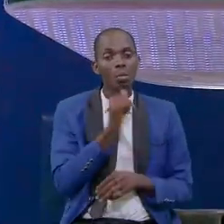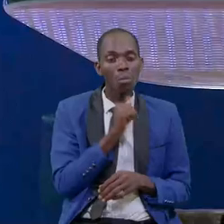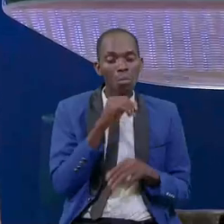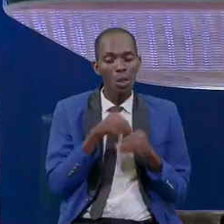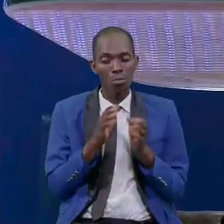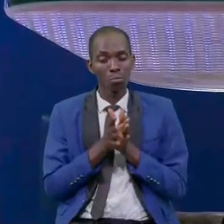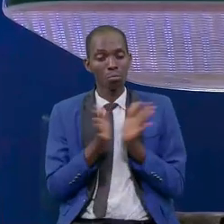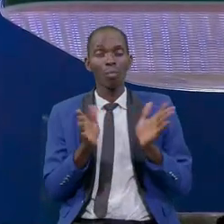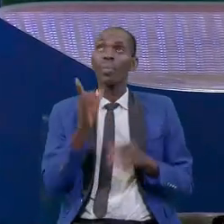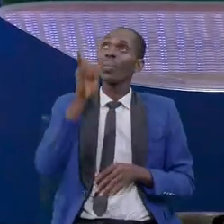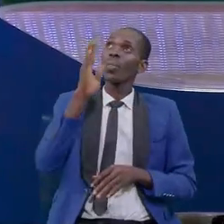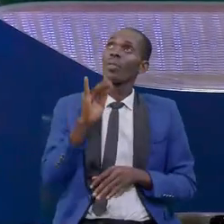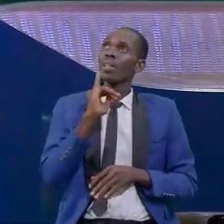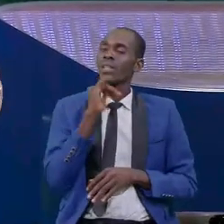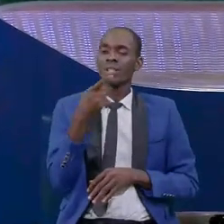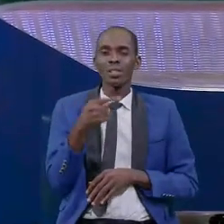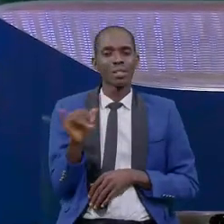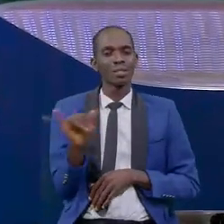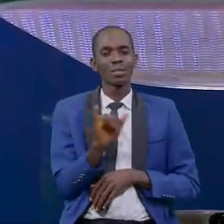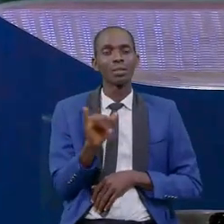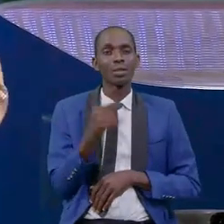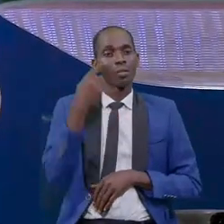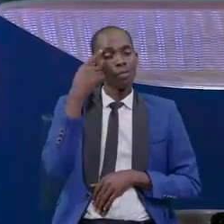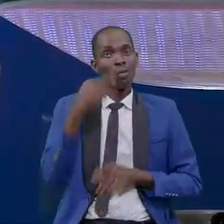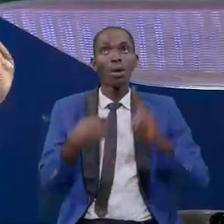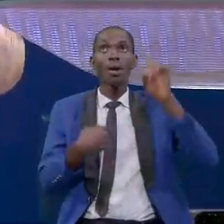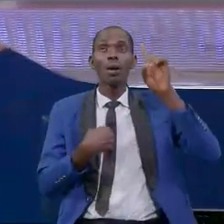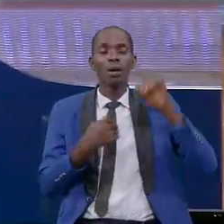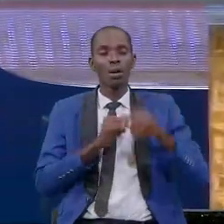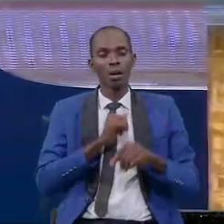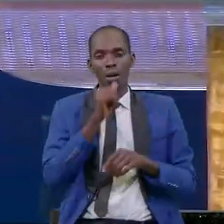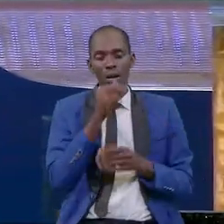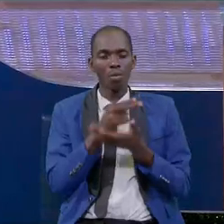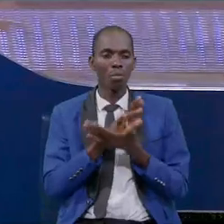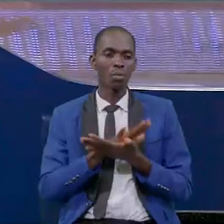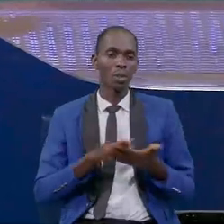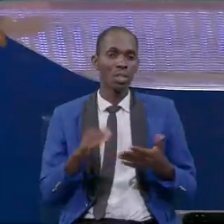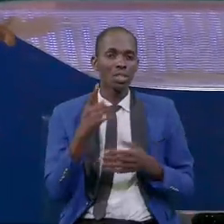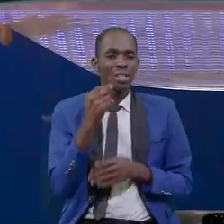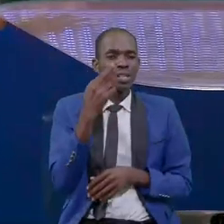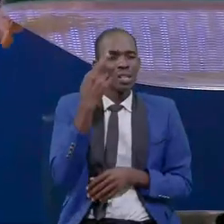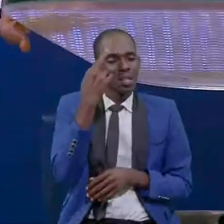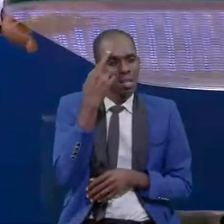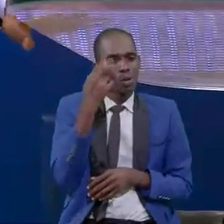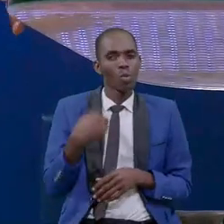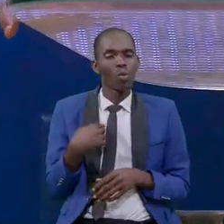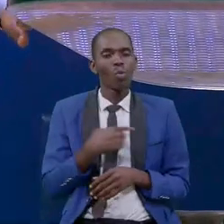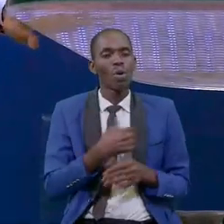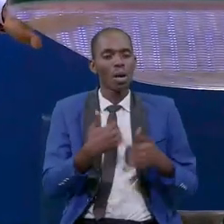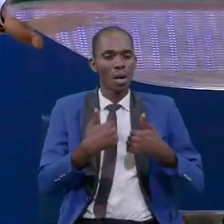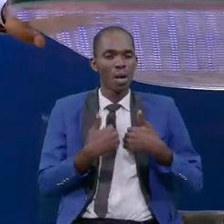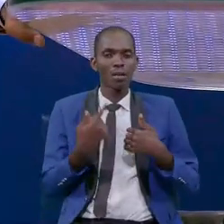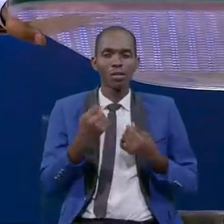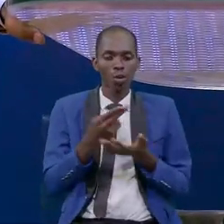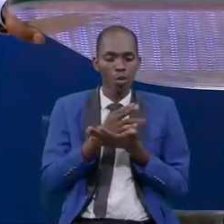en privé, en public, Dieu est le même, car je suis saint. La raison pour laquelle nous